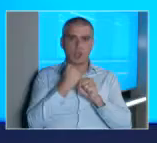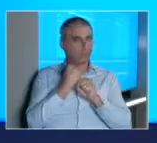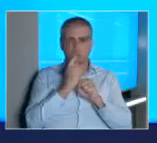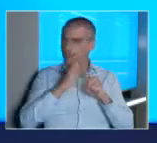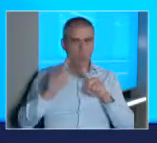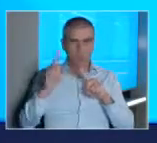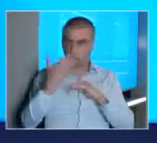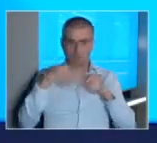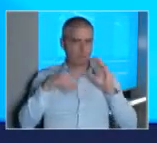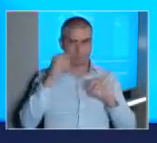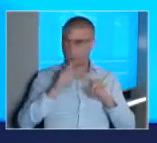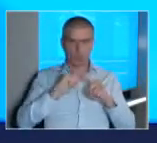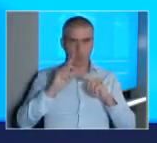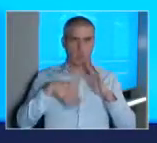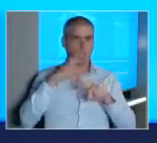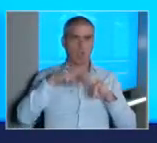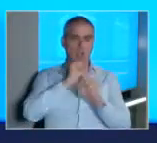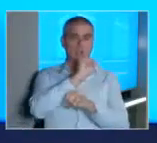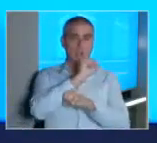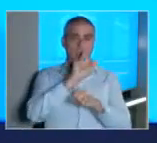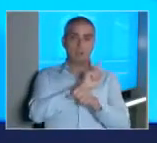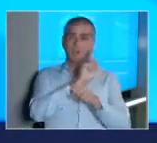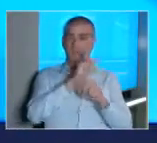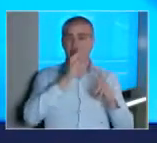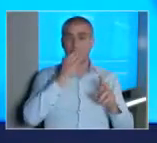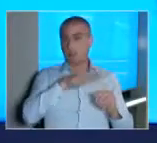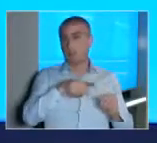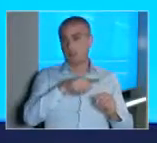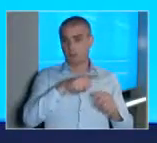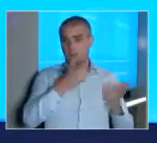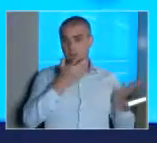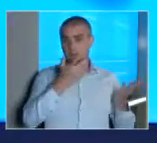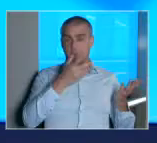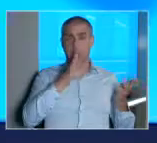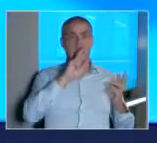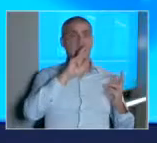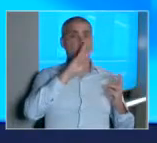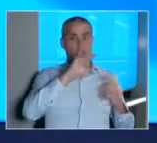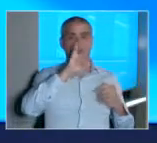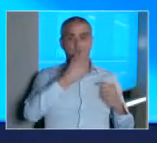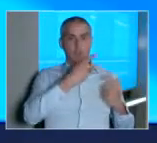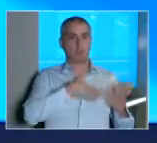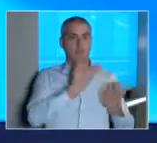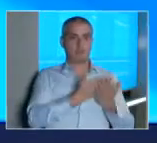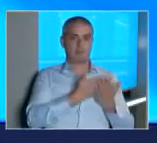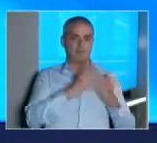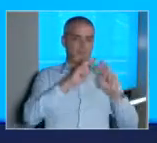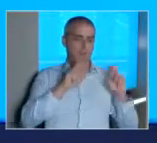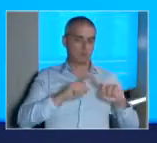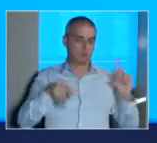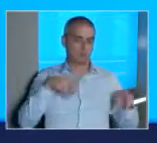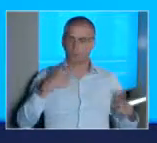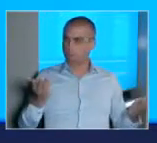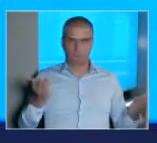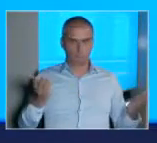לא חודש לפני בחירות, לא אחרי מחאה. בינתיים השאירו את הגיל הרך לקרן רש"י ולג'וינט ולמתנדבים ולעמותות